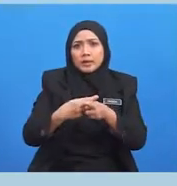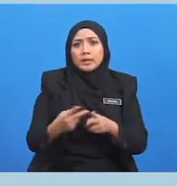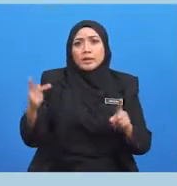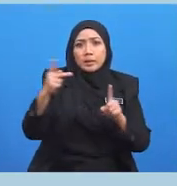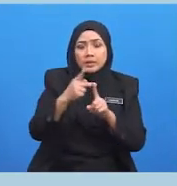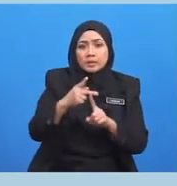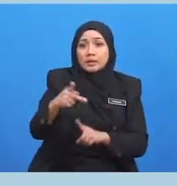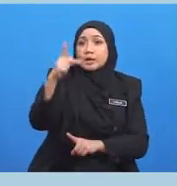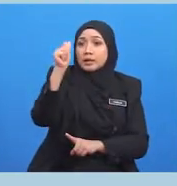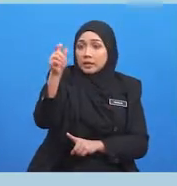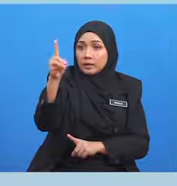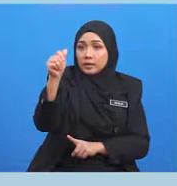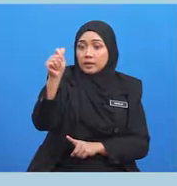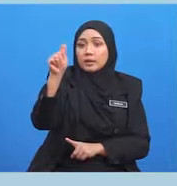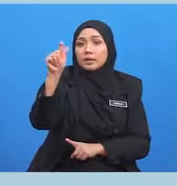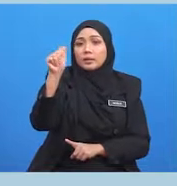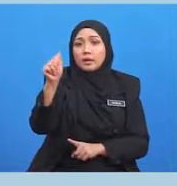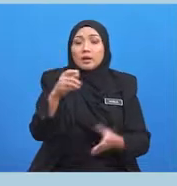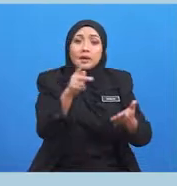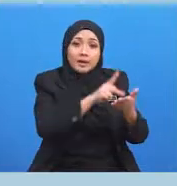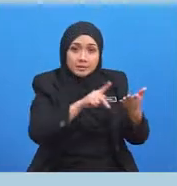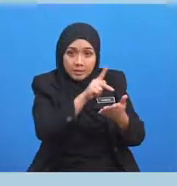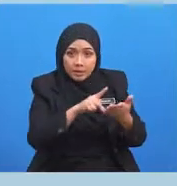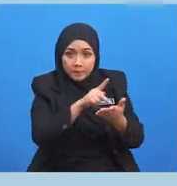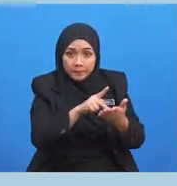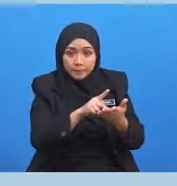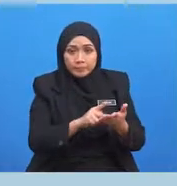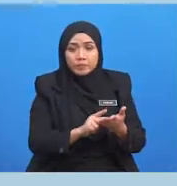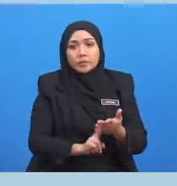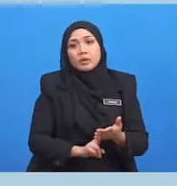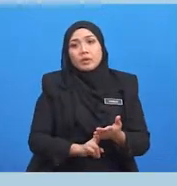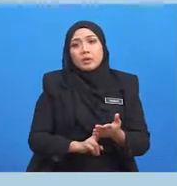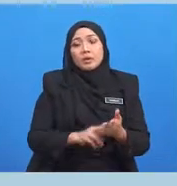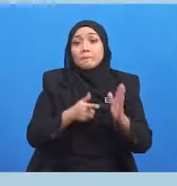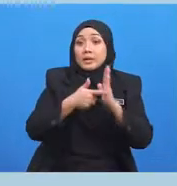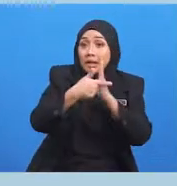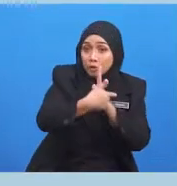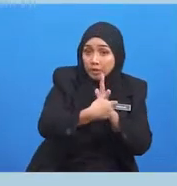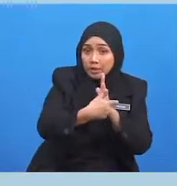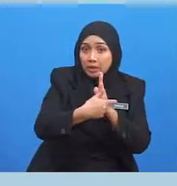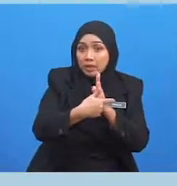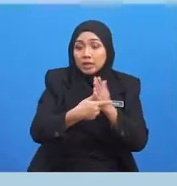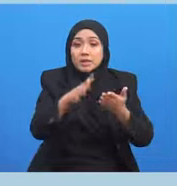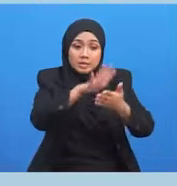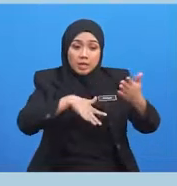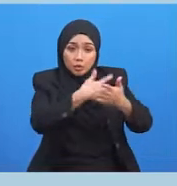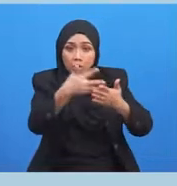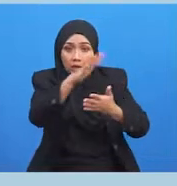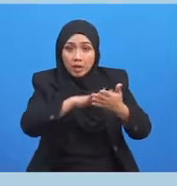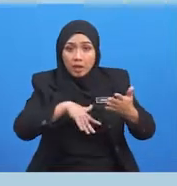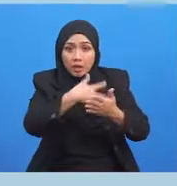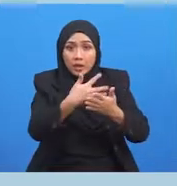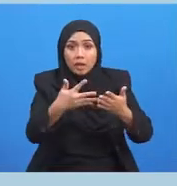data boleh dipersembahkan melalui jadual, senarai, carta